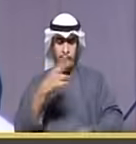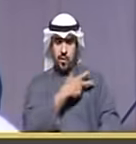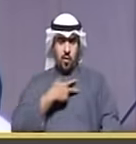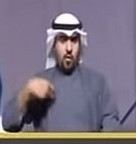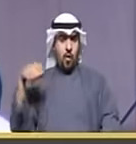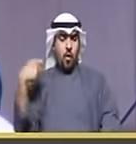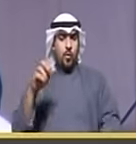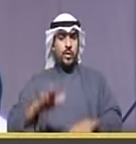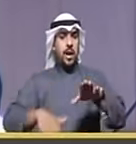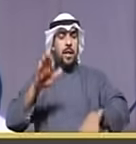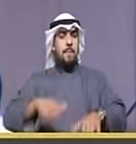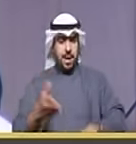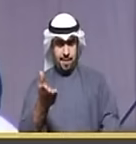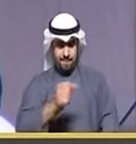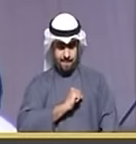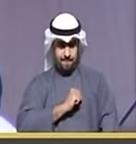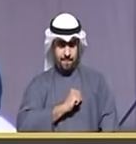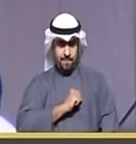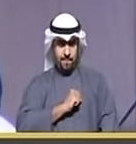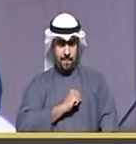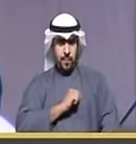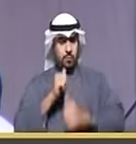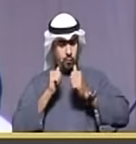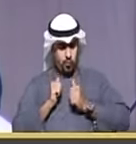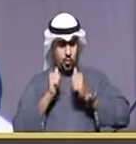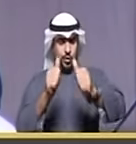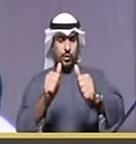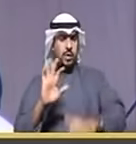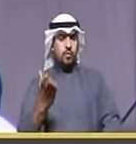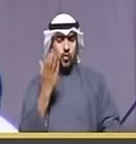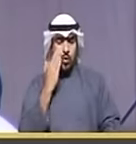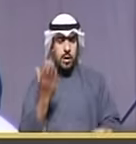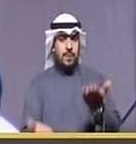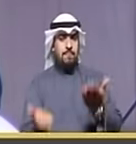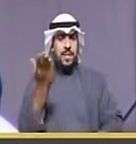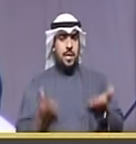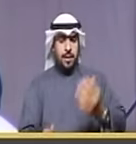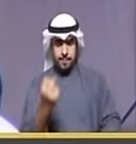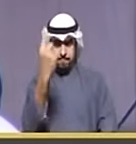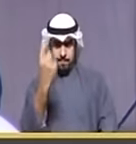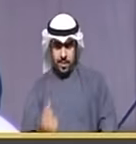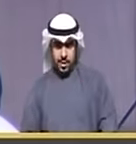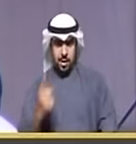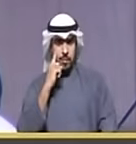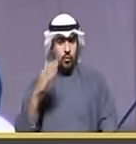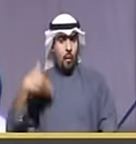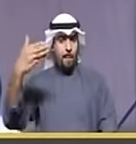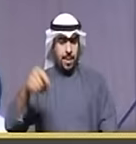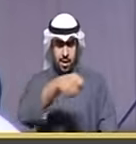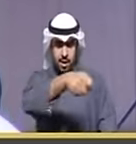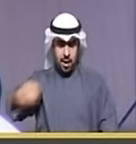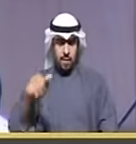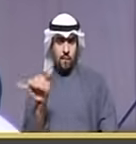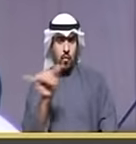بمحاوله ا وضع ميزانيه فعاله ميزانيه فعاله في انفاقها ميزانيه تحافظ على